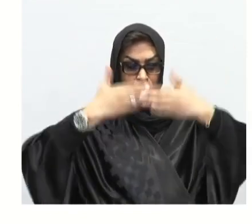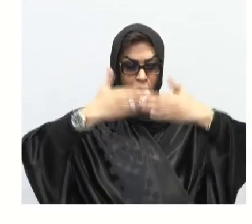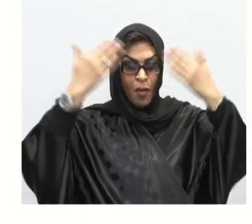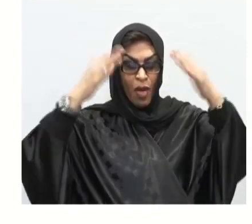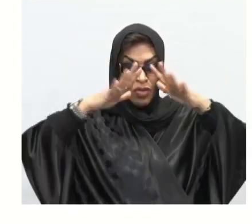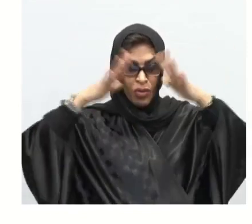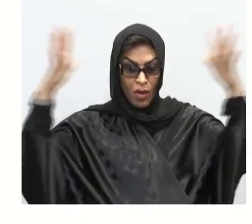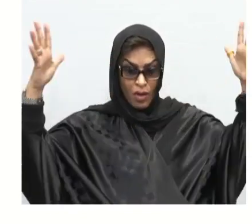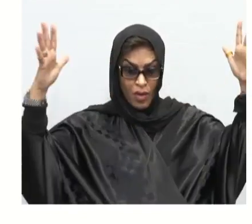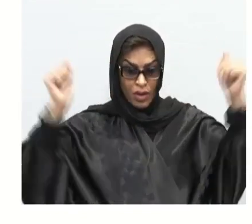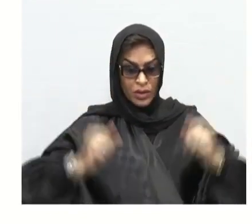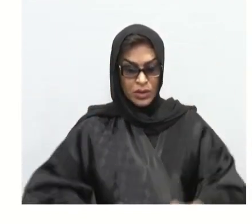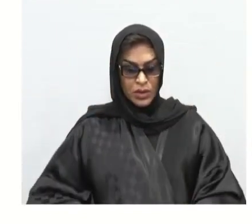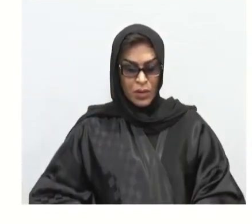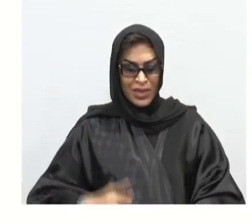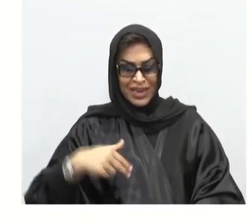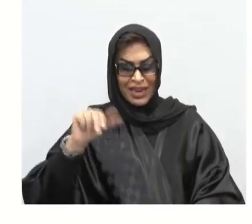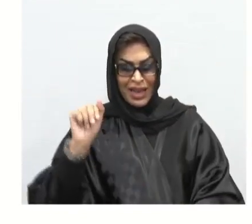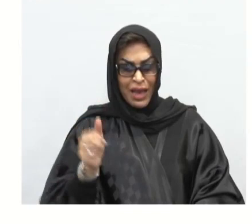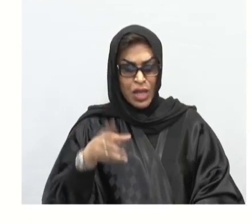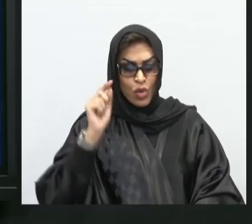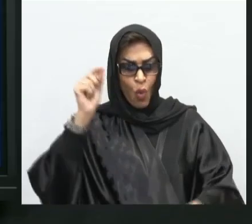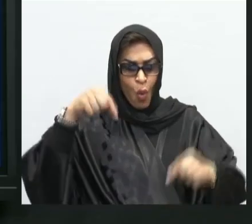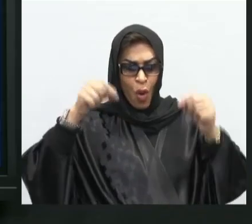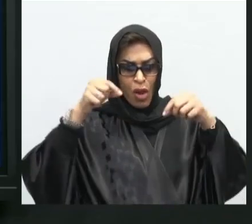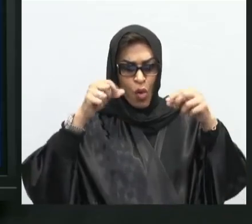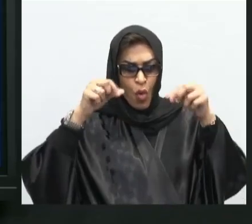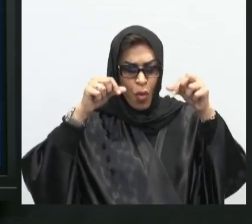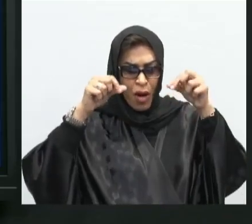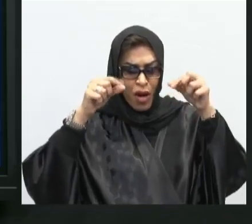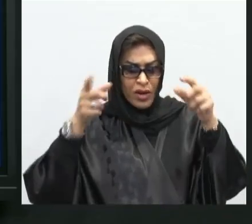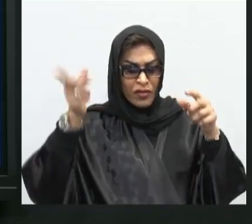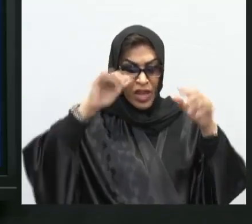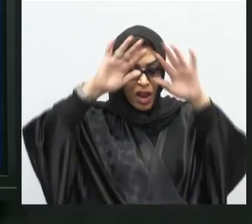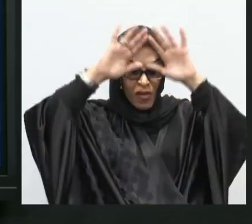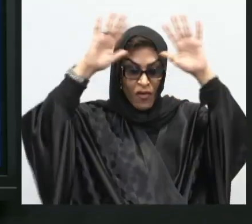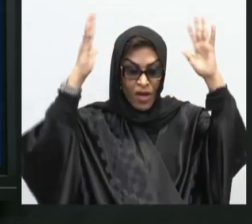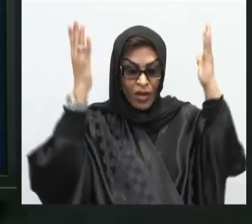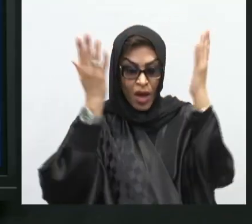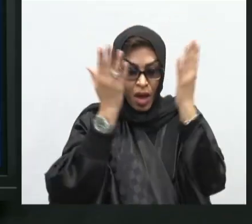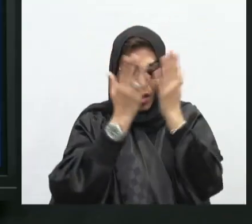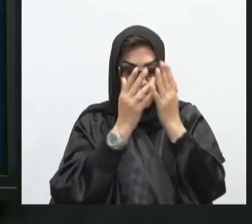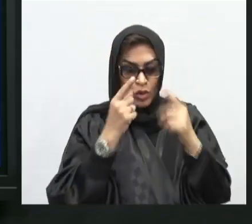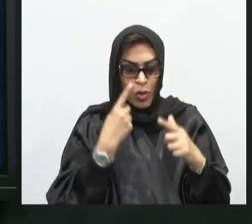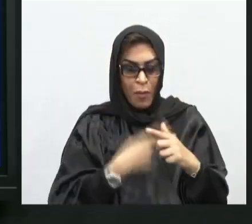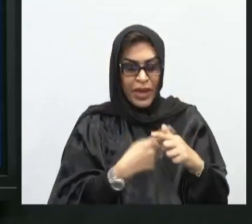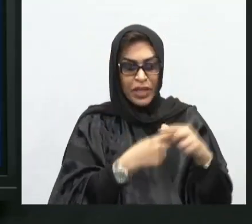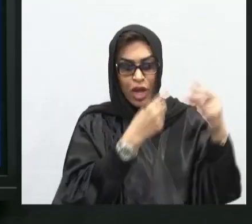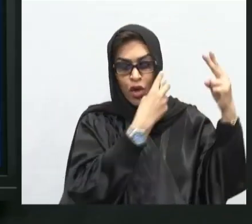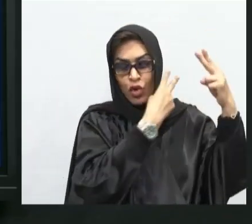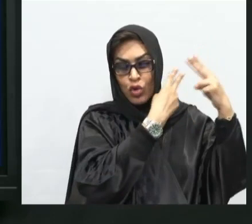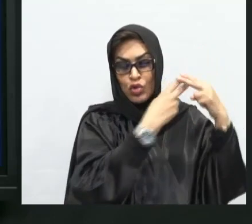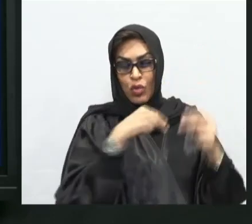ضخمه من الغاز والغبار في الفضاء والتي تكون بين النجوم